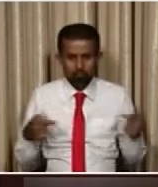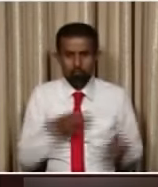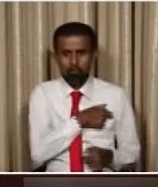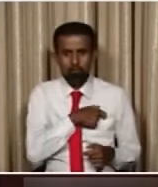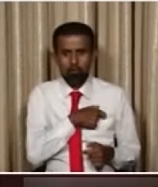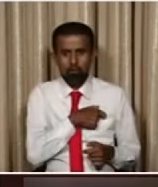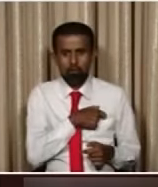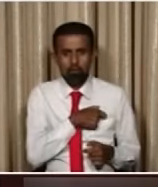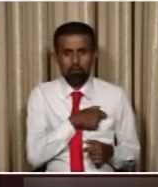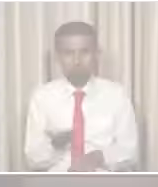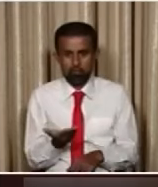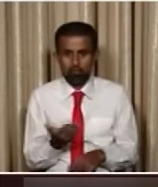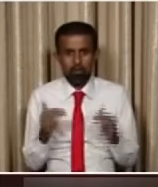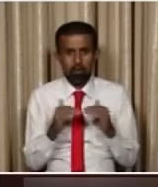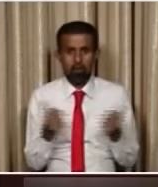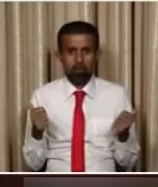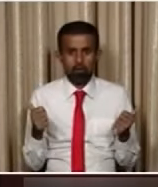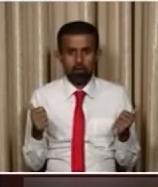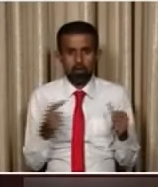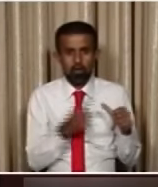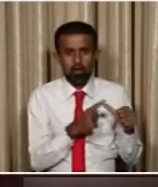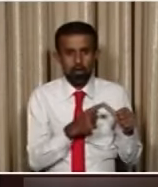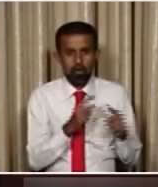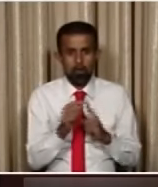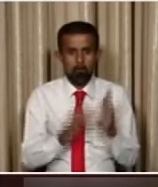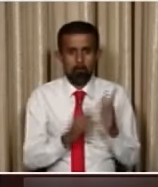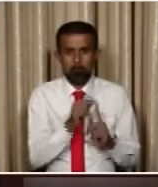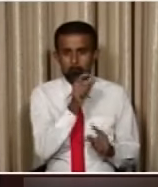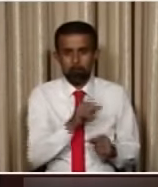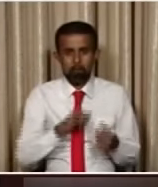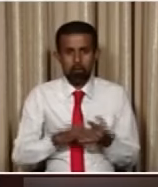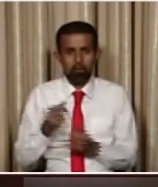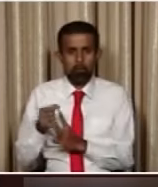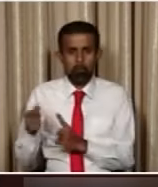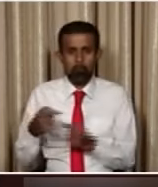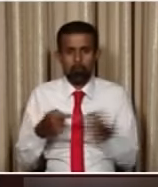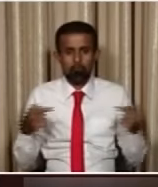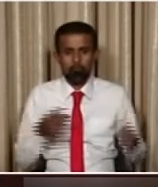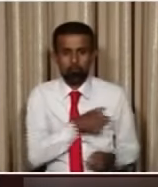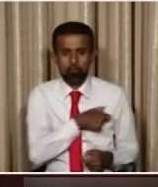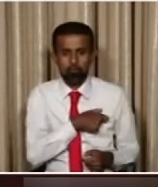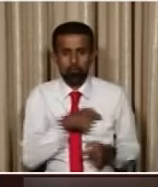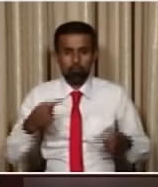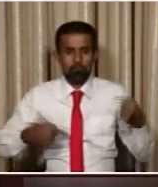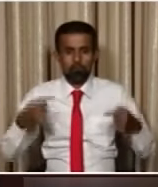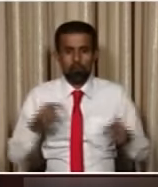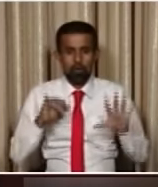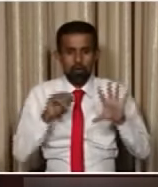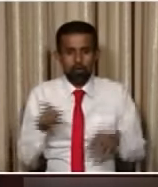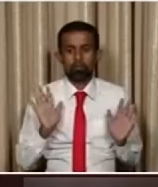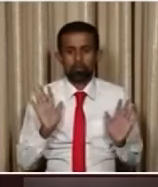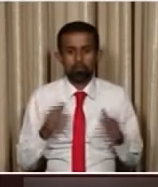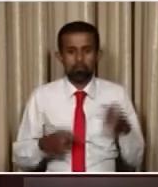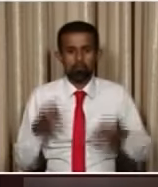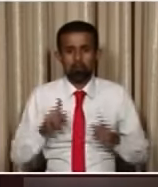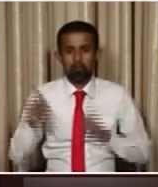නායකතුමාටවත් අඩුමතරමේ 6 වෙනිදා වෙන වැඩක් නැහැ. අනුර කුමාර දිසානායක මන්ත්‍රීතුමයි සජිත් ප්‍රේමදාස විපක්ෂ නායකතුමයි විවාදේ 6 වෙනිදා තියනවාද කියලා මම දන්නේ